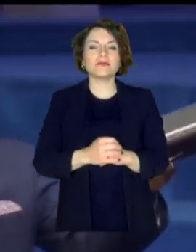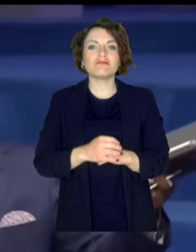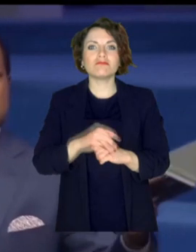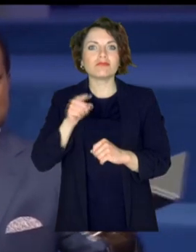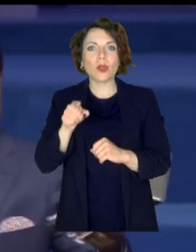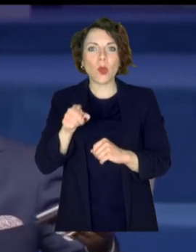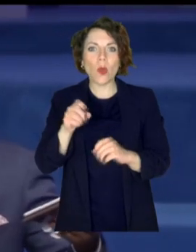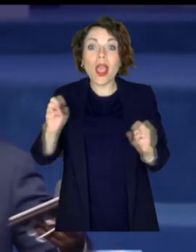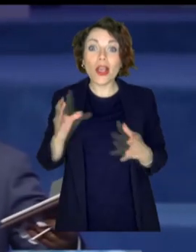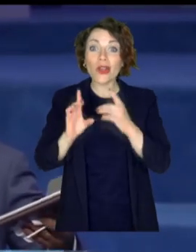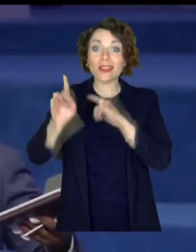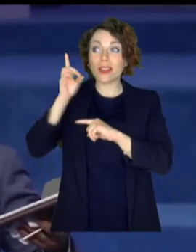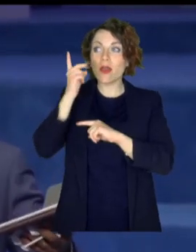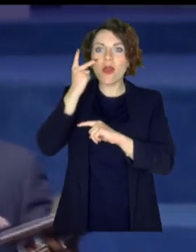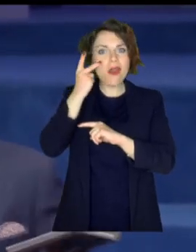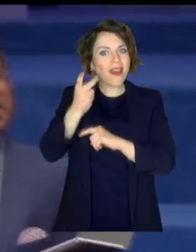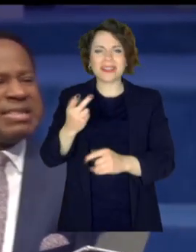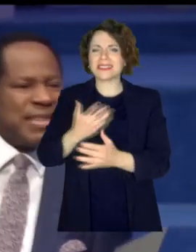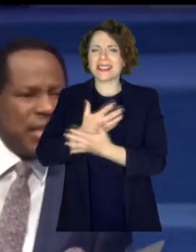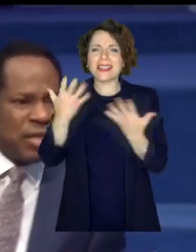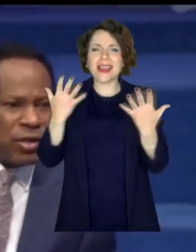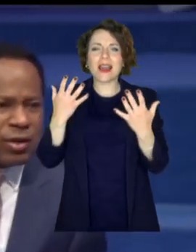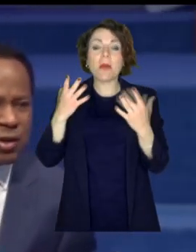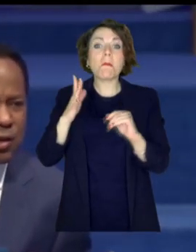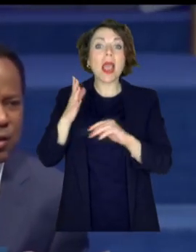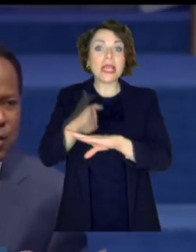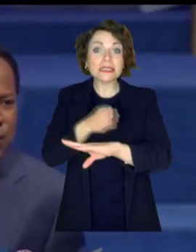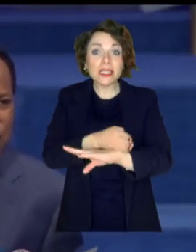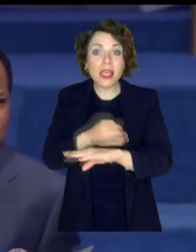aveva visto la gloria di Dio. Quel che non vide